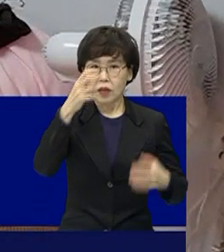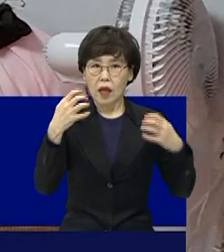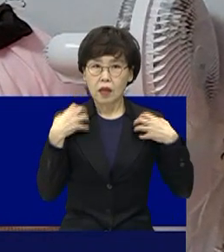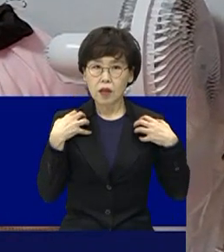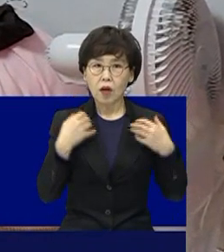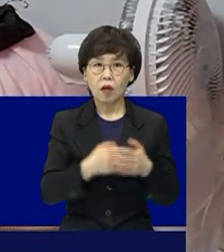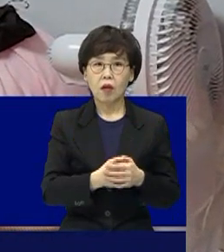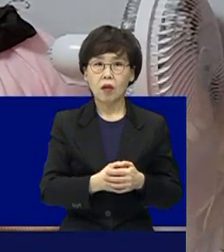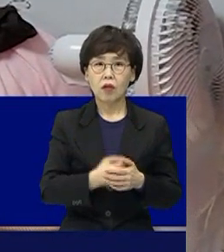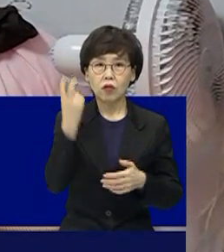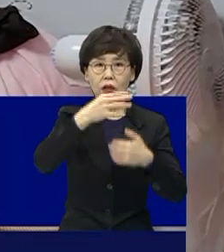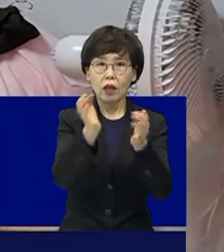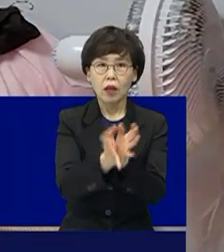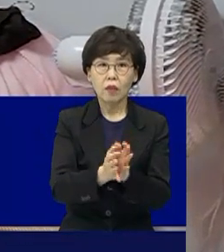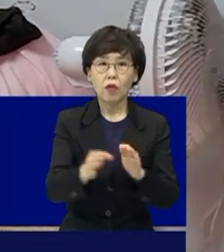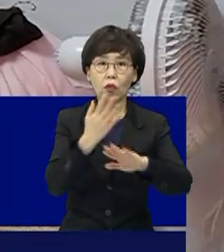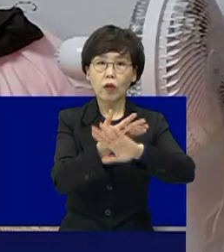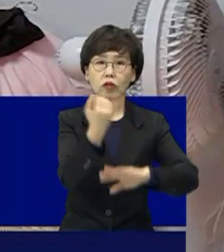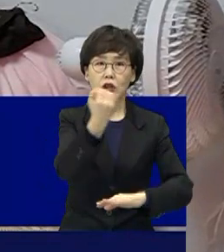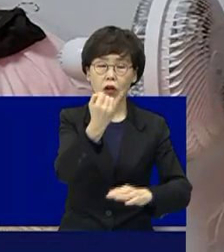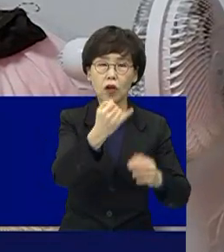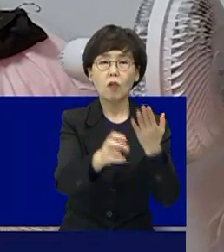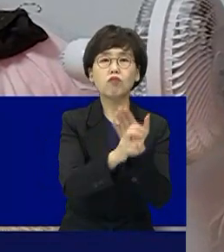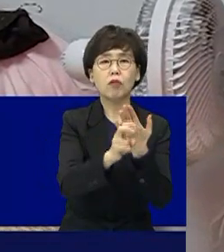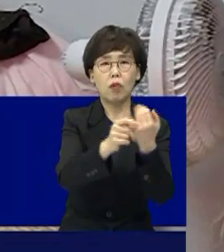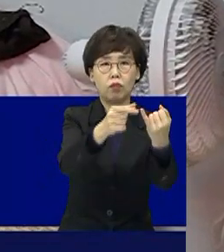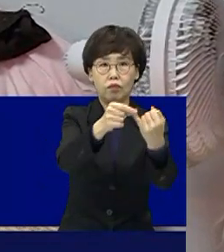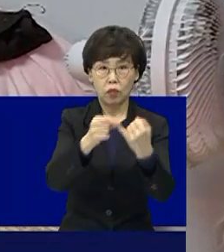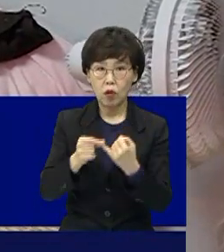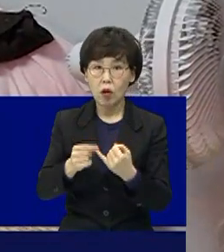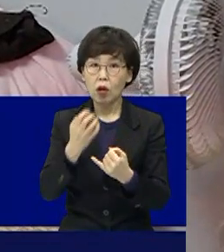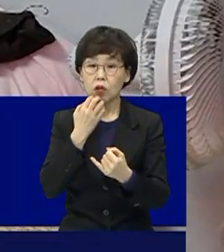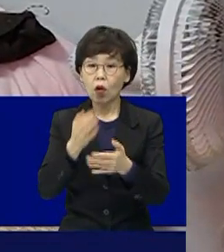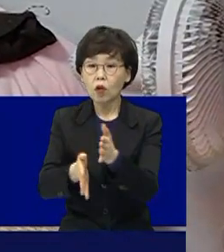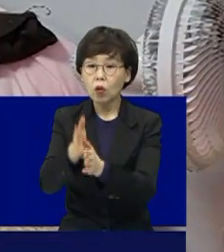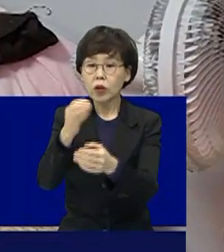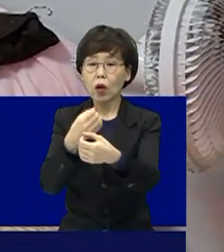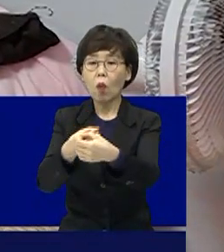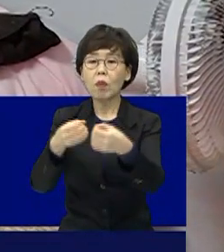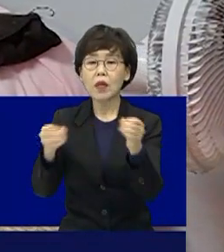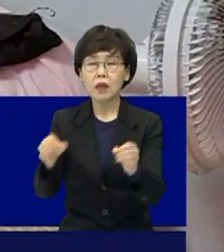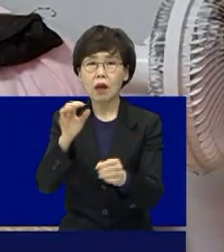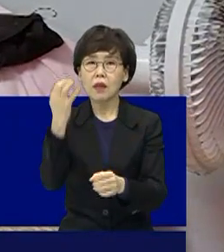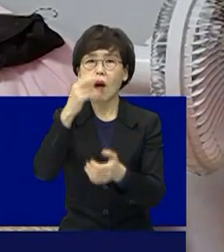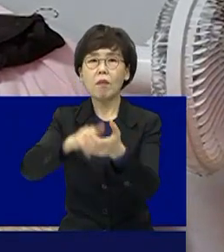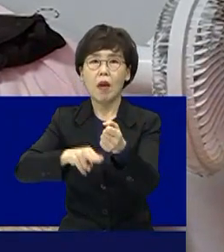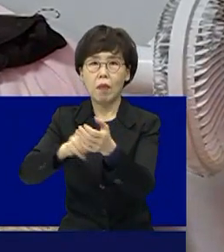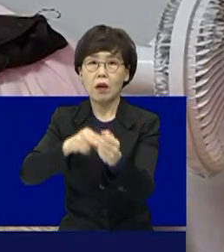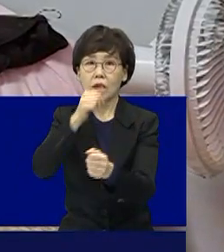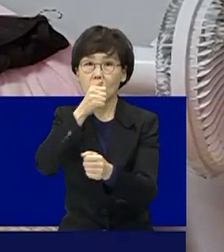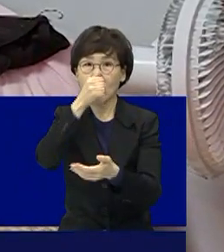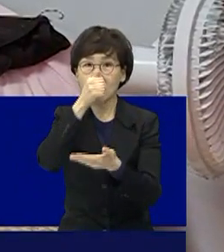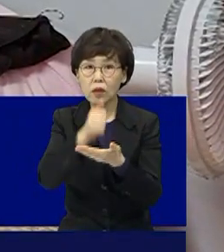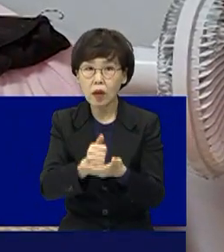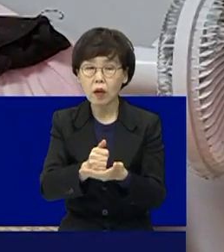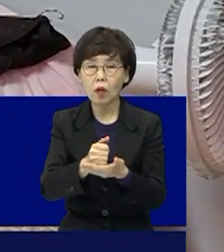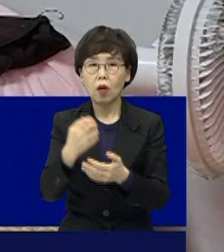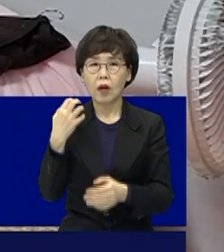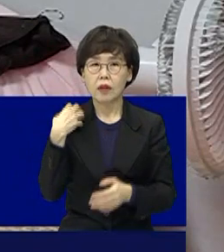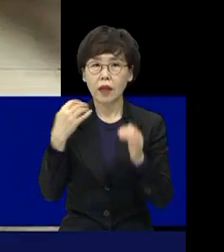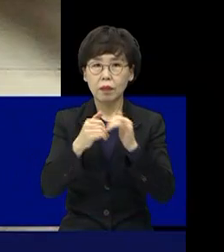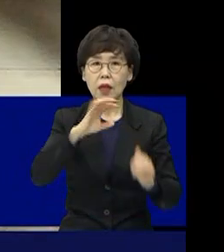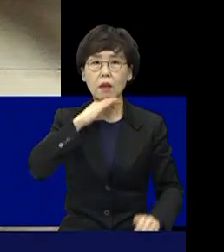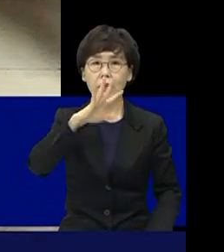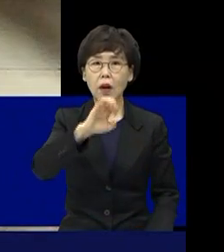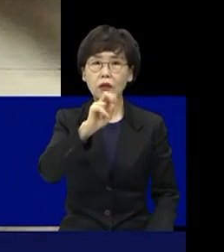서울경찰청 풍속범죄수사팀은 외국 여성들을 불법으로 고용해 서울 도심 오피스텔에서 성매매를 알선한 혐의로 총책